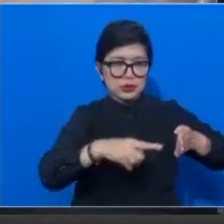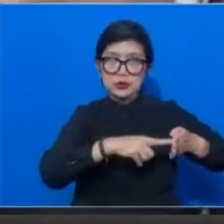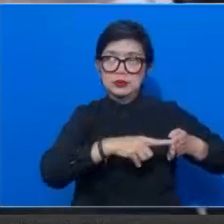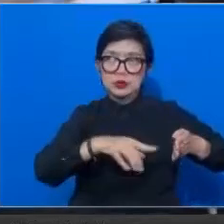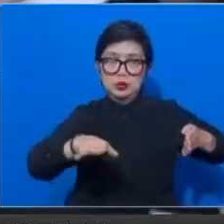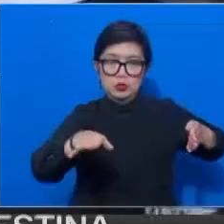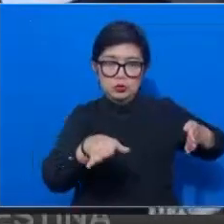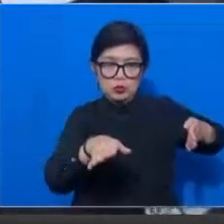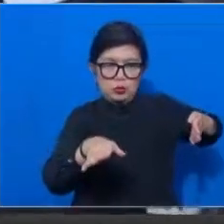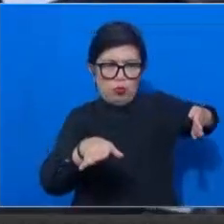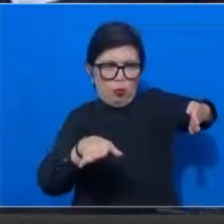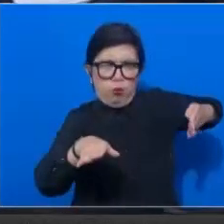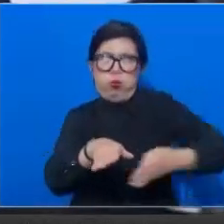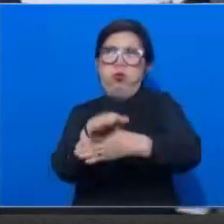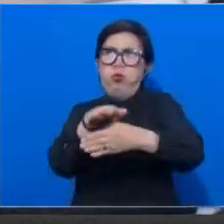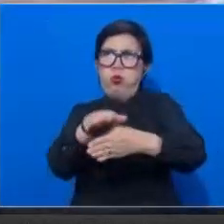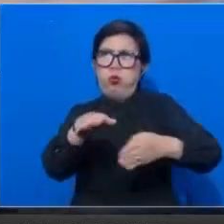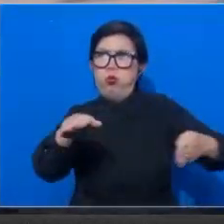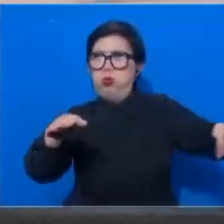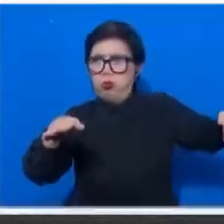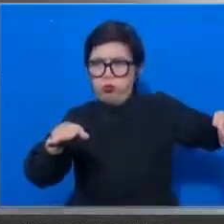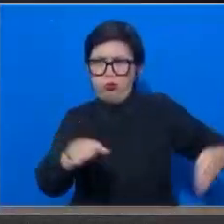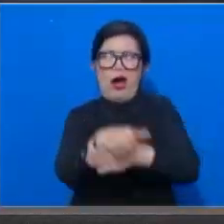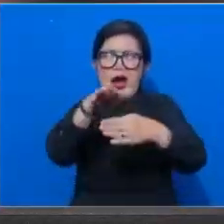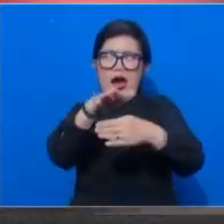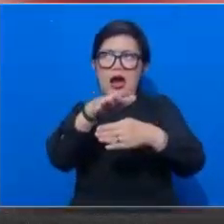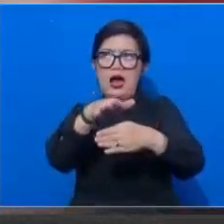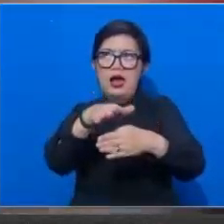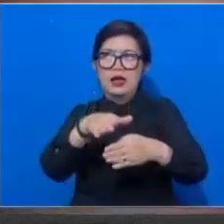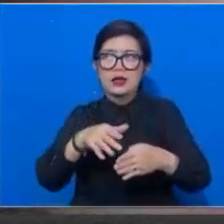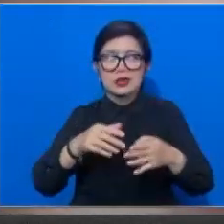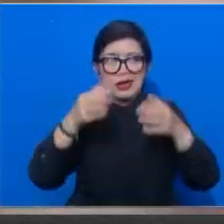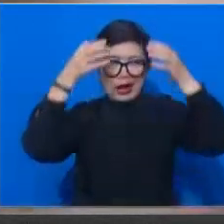melaju dengan kecepatan tinggi hingga tabrakan terjadi.